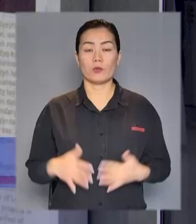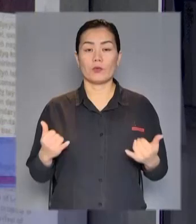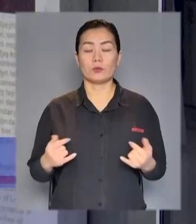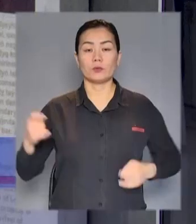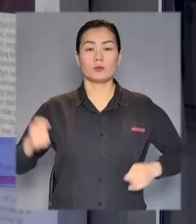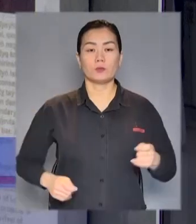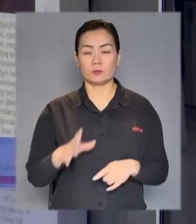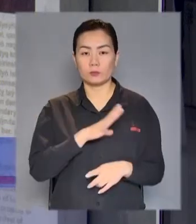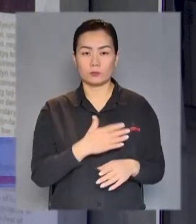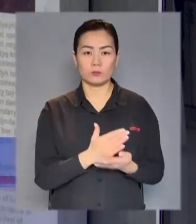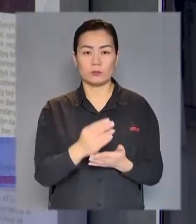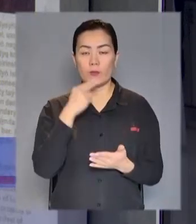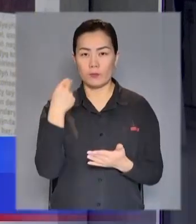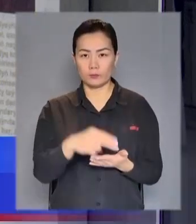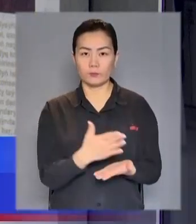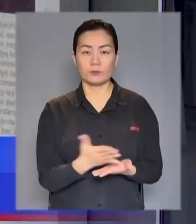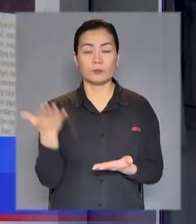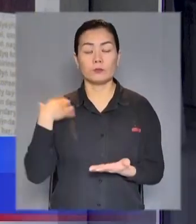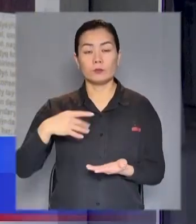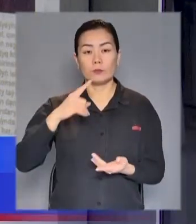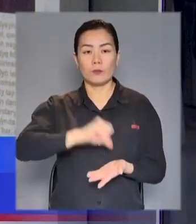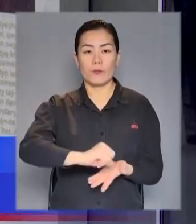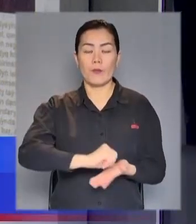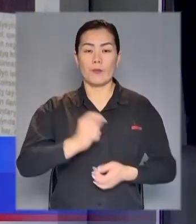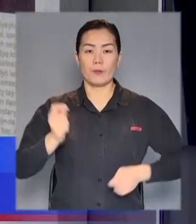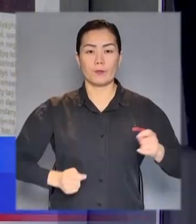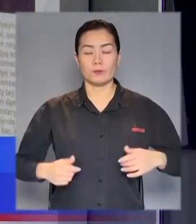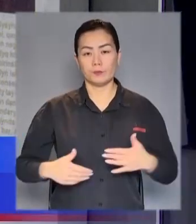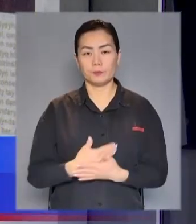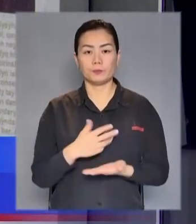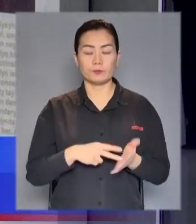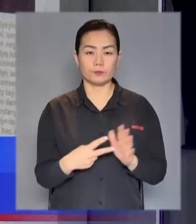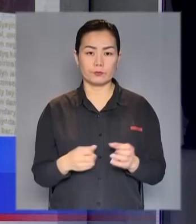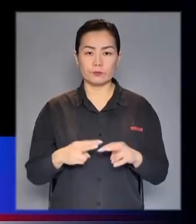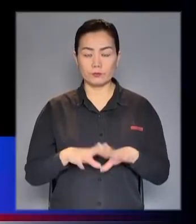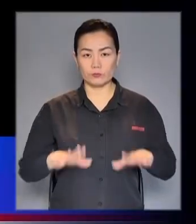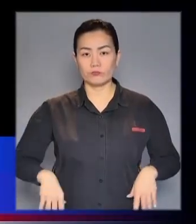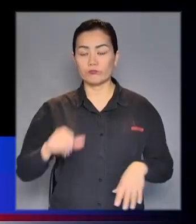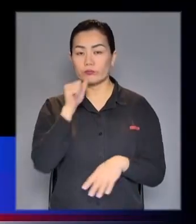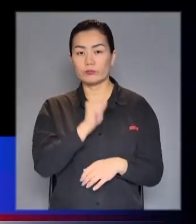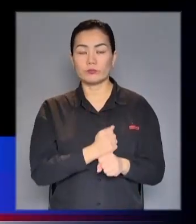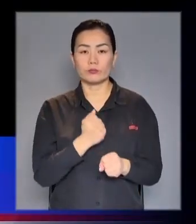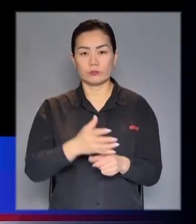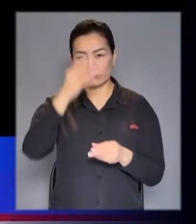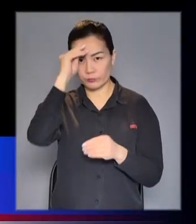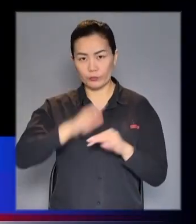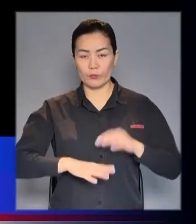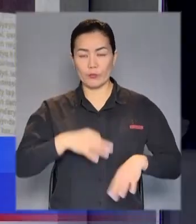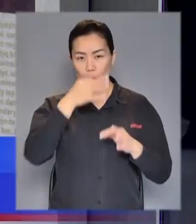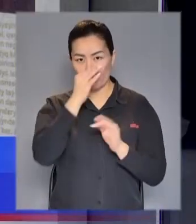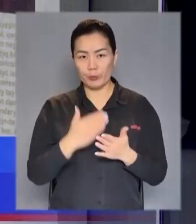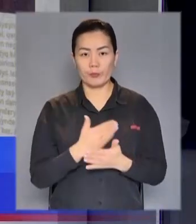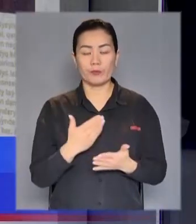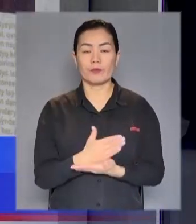Сегодняшний саммит проходит на высоком уровне. Ранее я принимала участие в конкурсах Нобель Фест в Астане. Я использую полученный на практике опыт